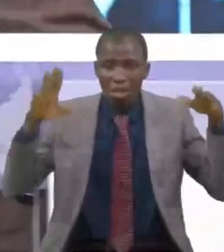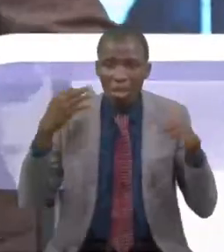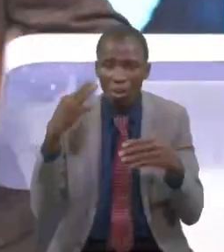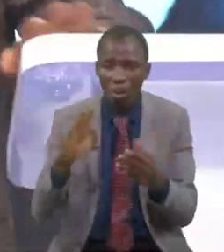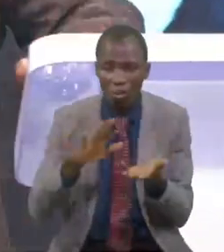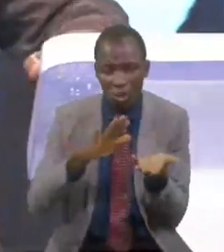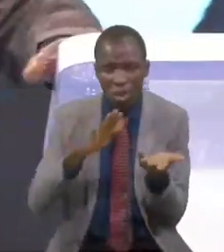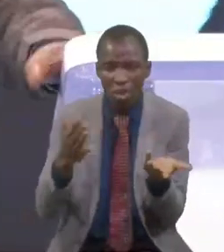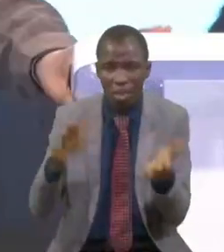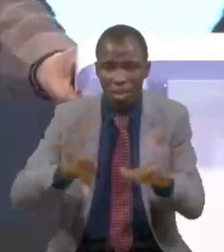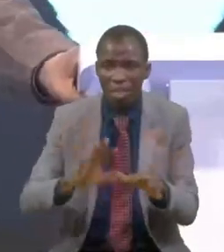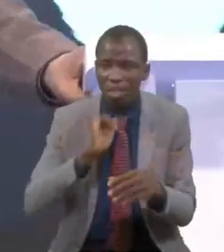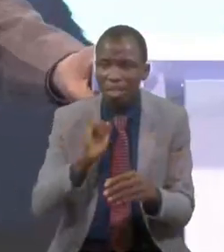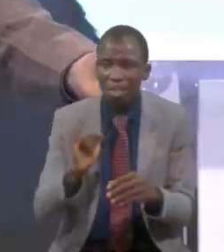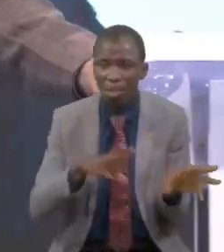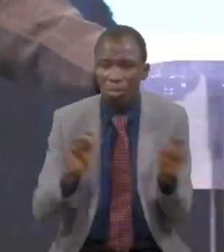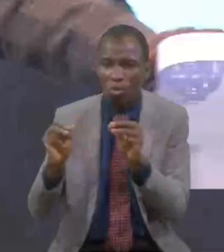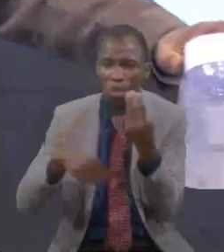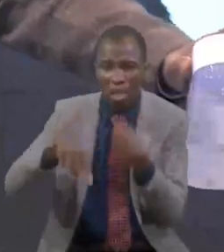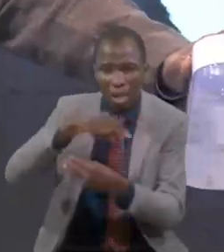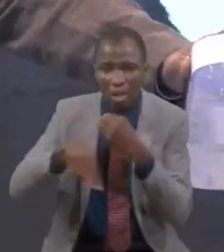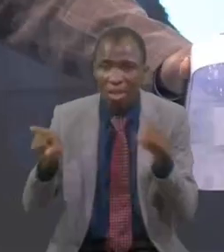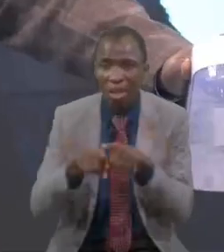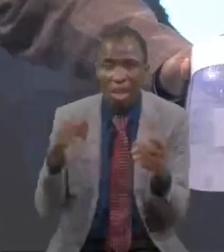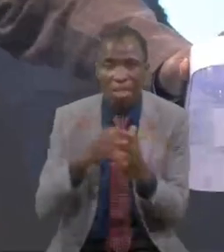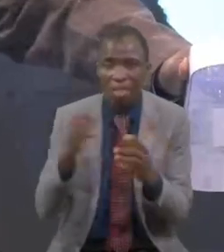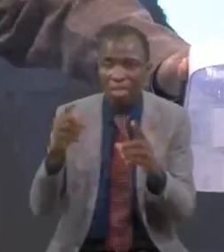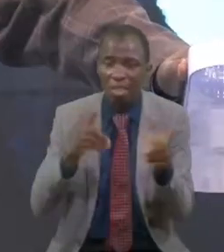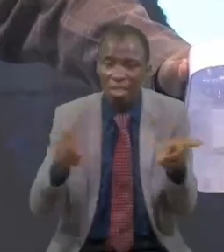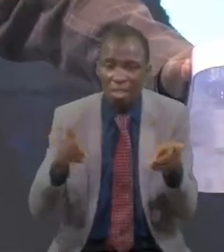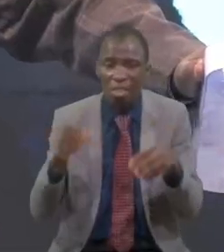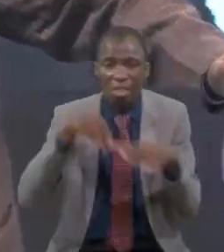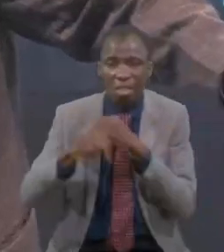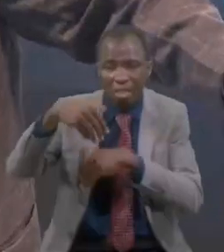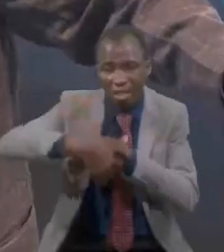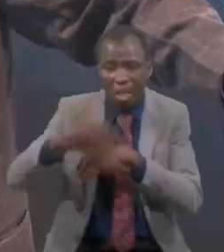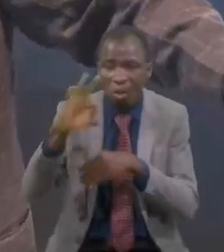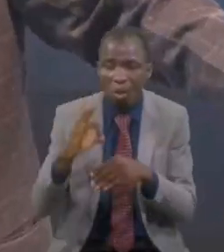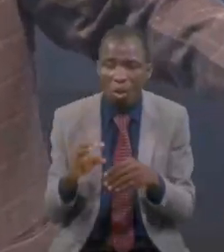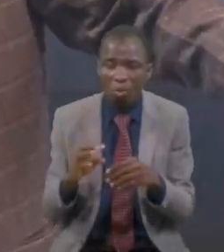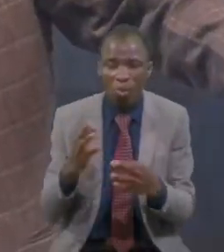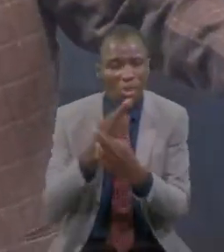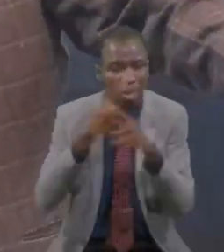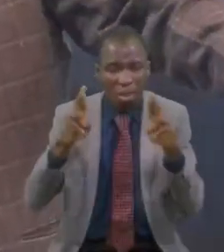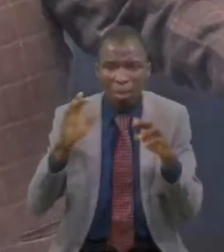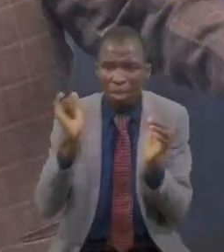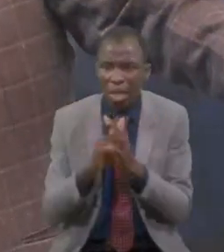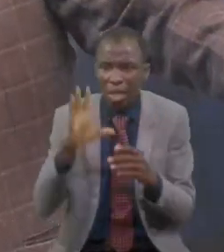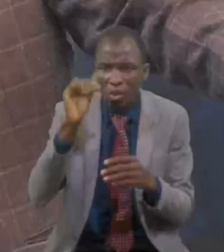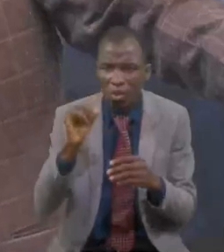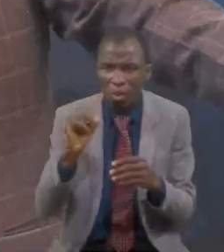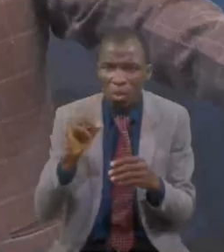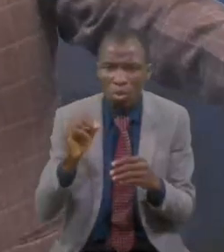la mort prématurée ce se promène comme cela était au jour de la